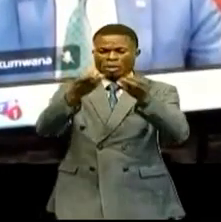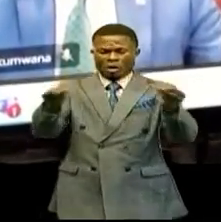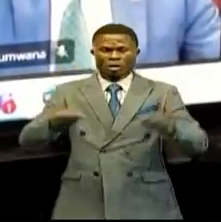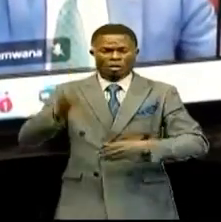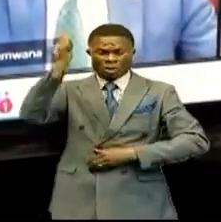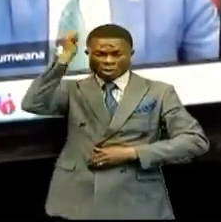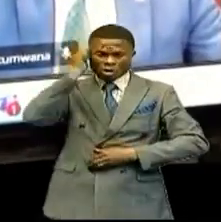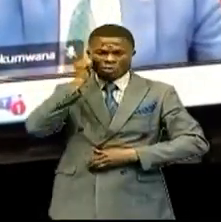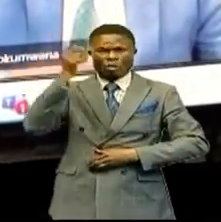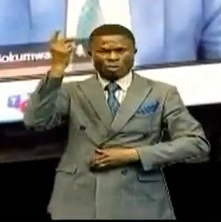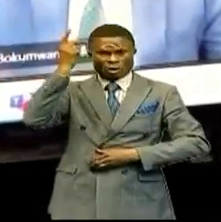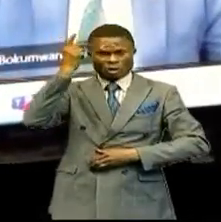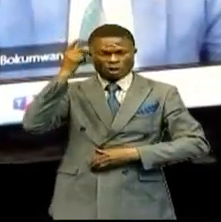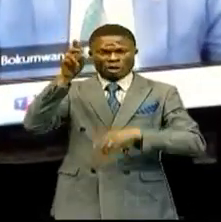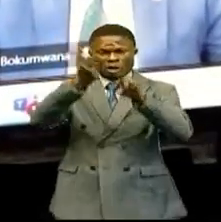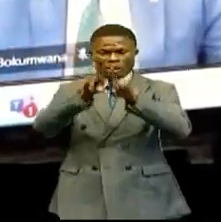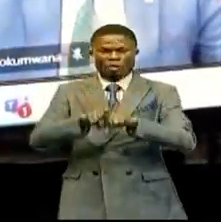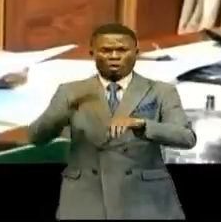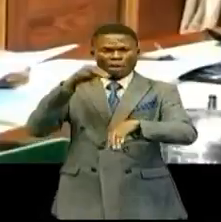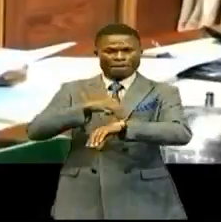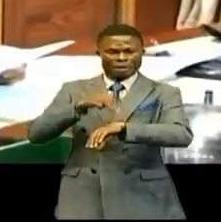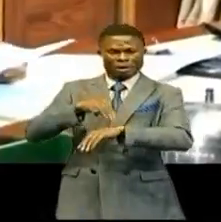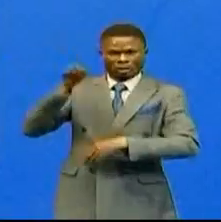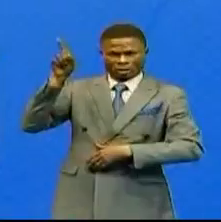Kinshasa et de Matadi.